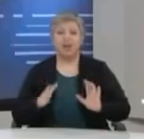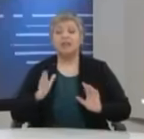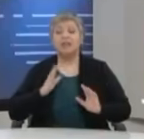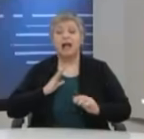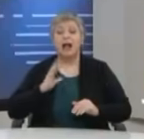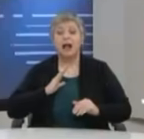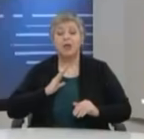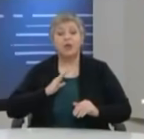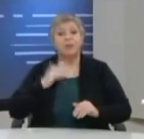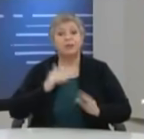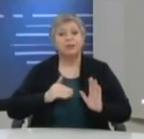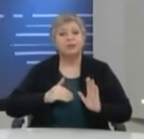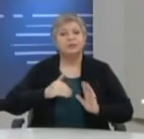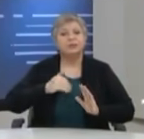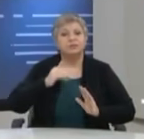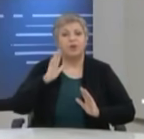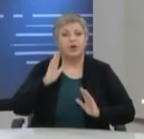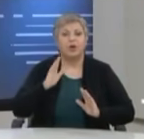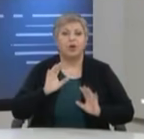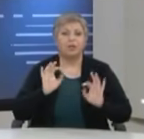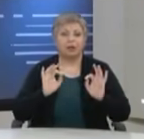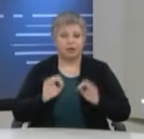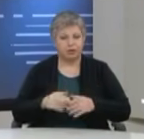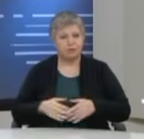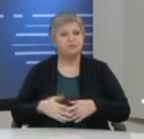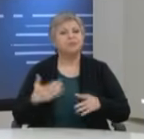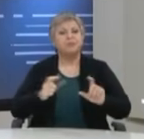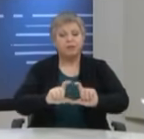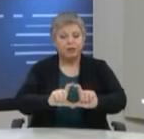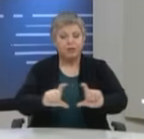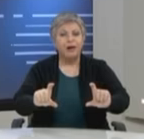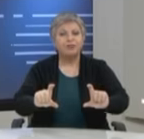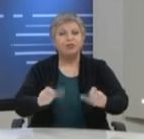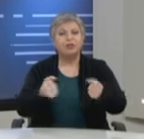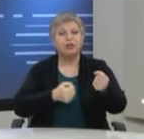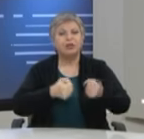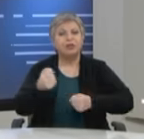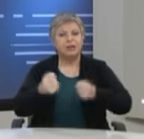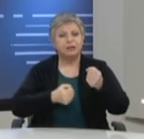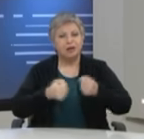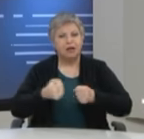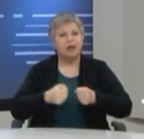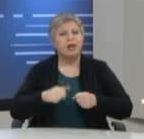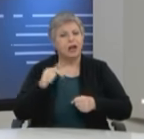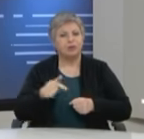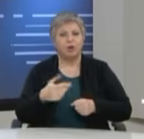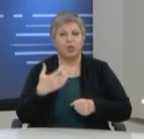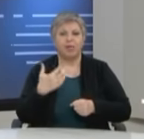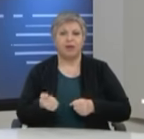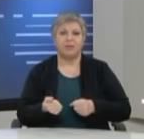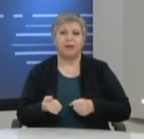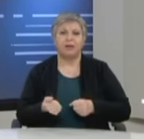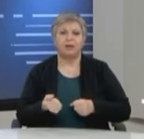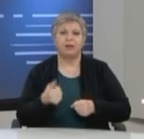Και φυσικά τα ακρονίμια της χώρας, με εξαίρεση της πινακίδας των αυτοκινήτων, τι θα είναι κυρίες και κύριοι Σάιφι, MK